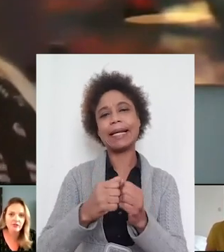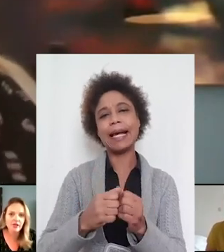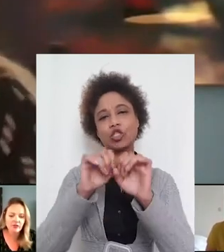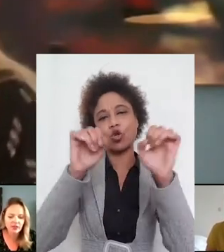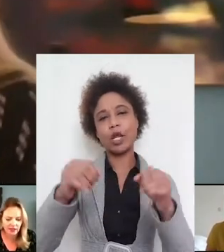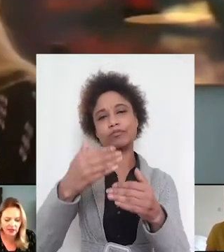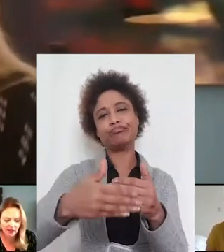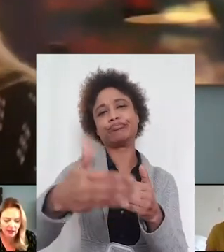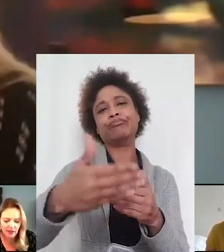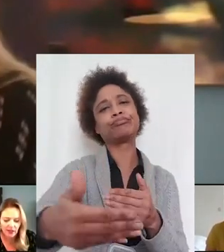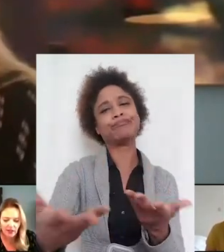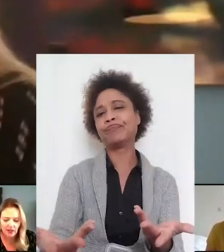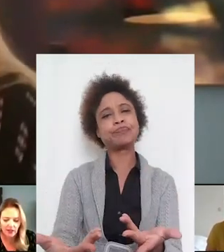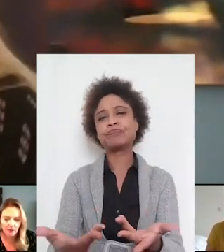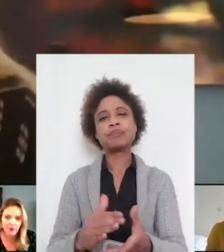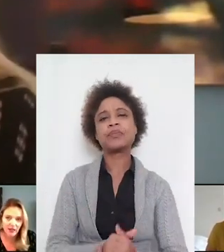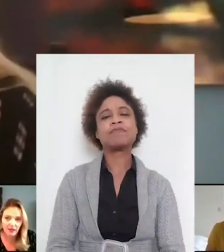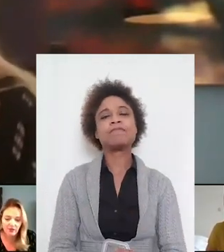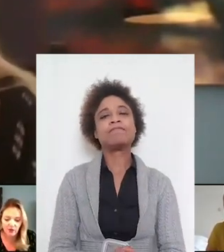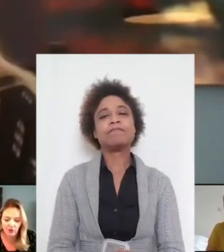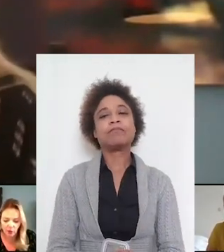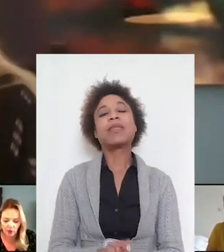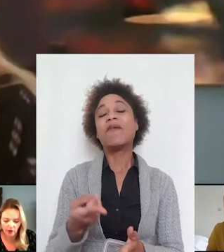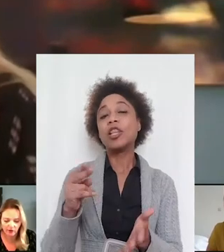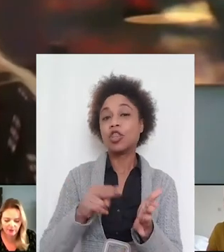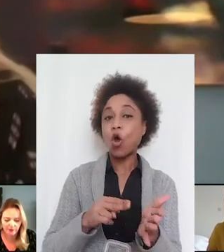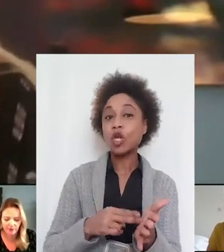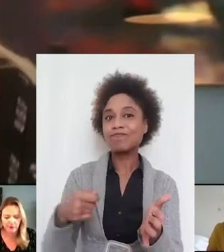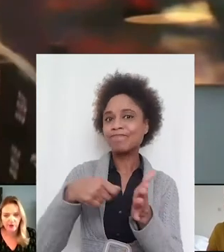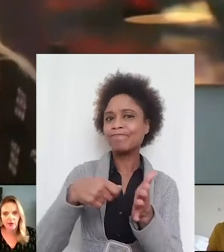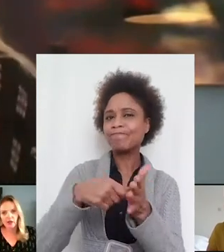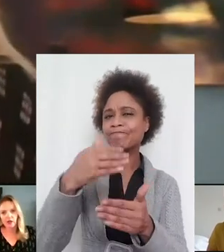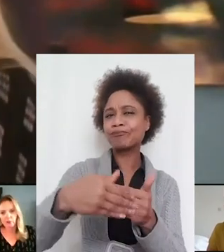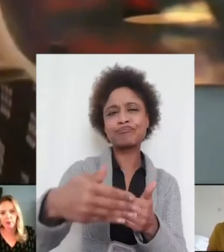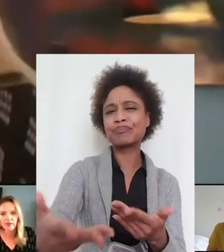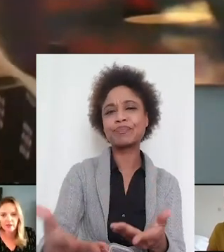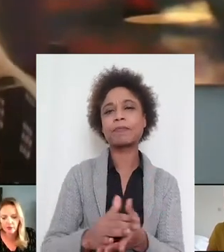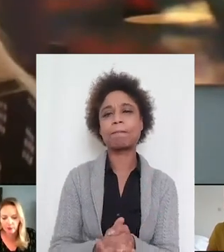structurele financiering. En dat is wel nodig.